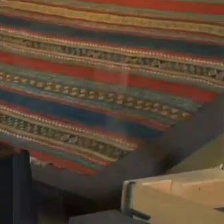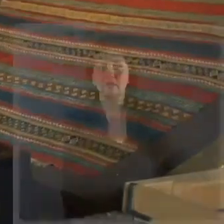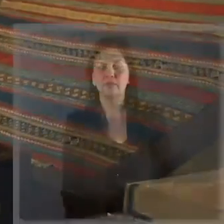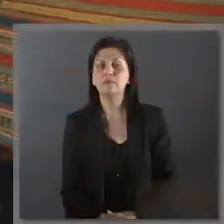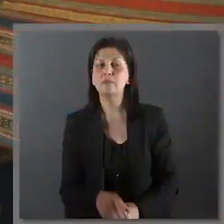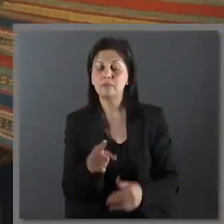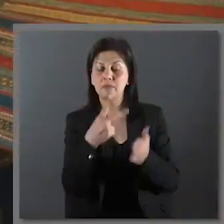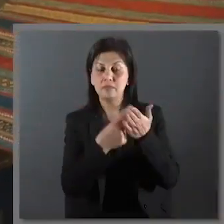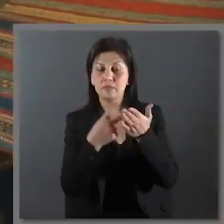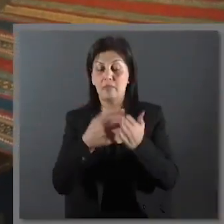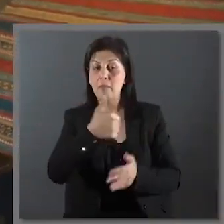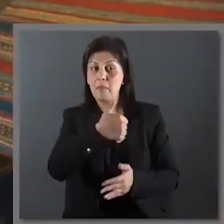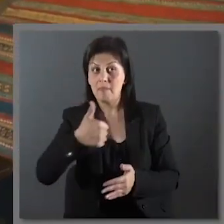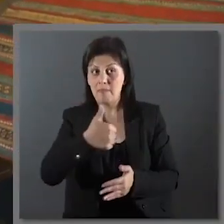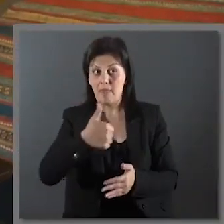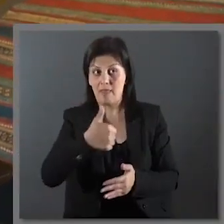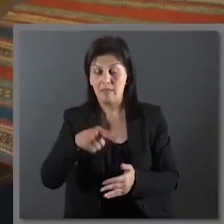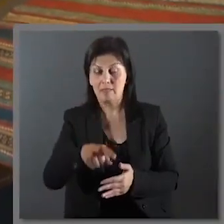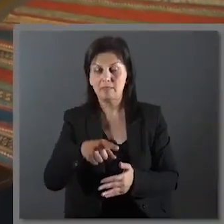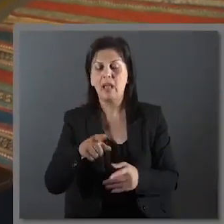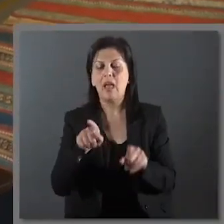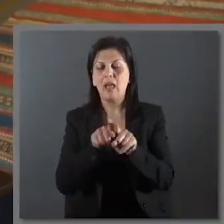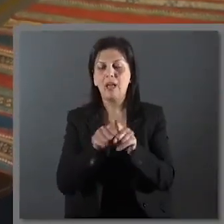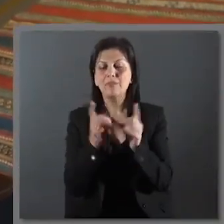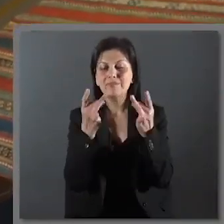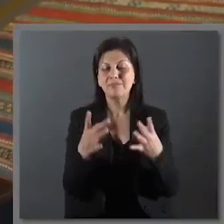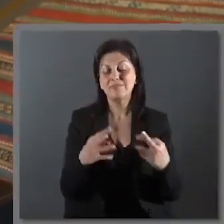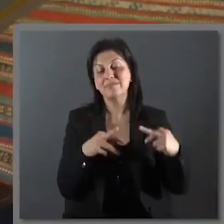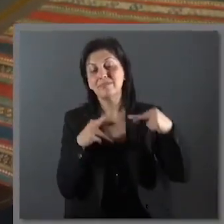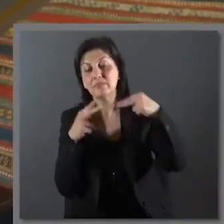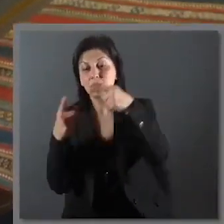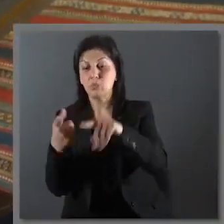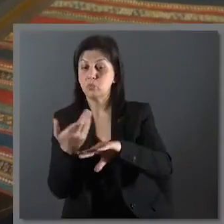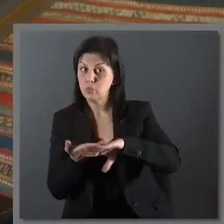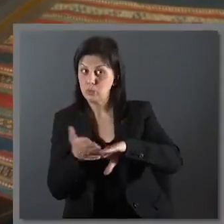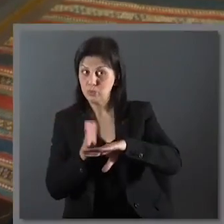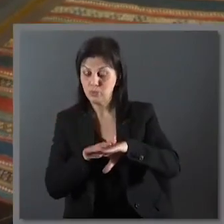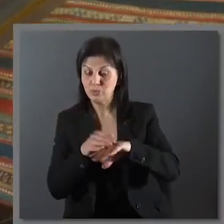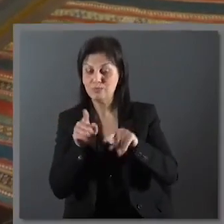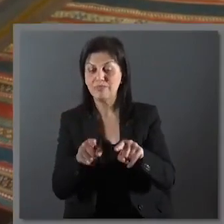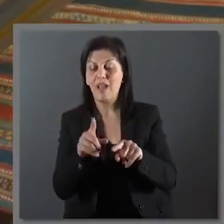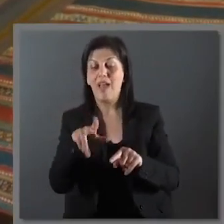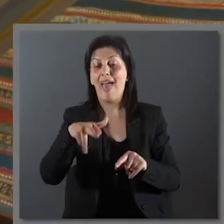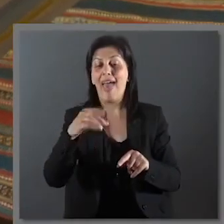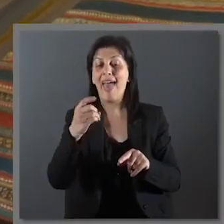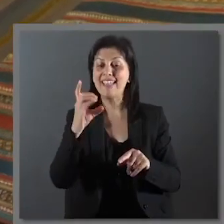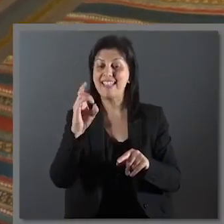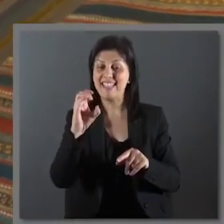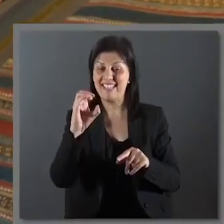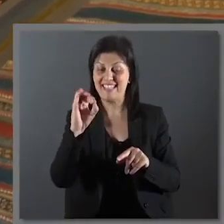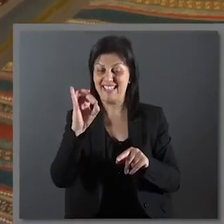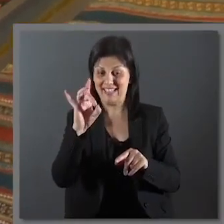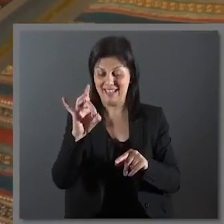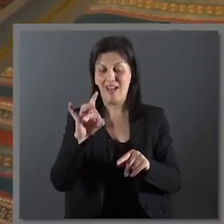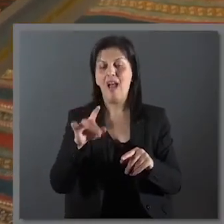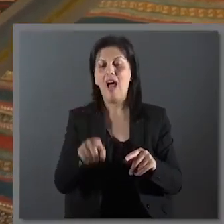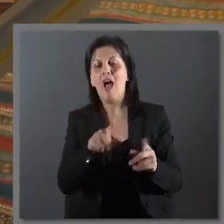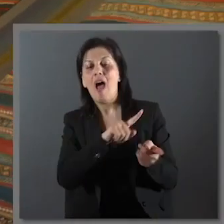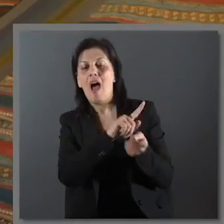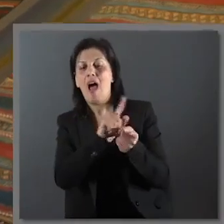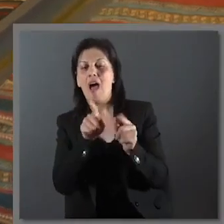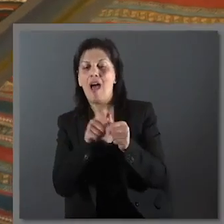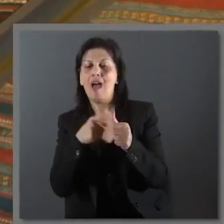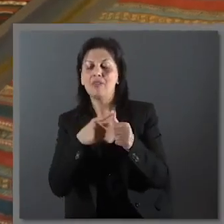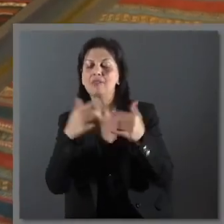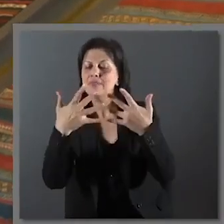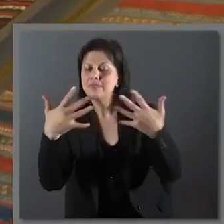Ekspozisiyanın birinci mərtəbəsində sadədən mürəkkəbə doğru, həsirdən sumağa qədər müxtəlif xalça növlərinin timsalında